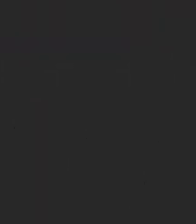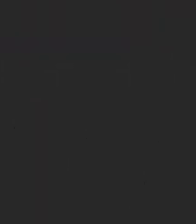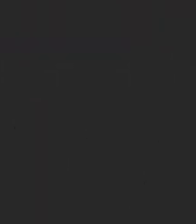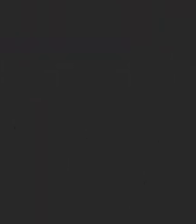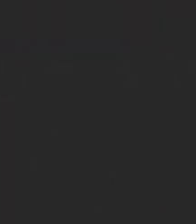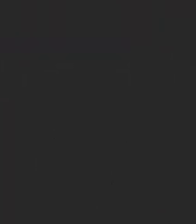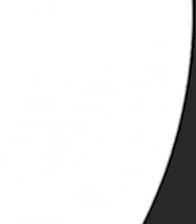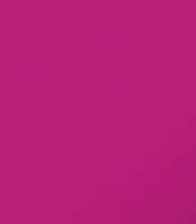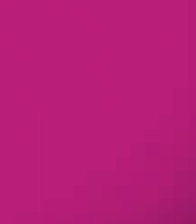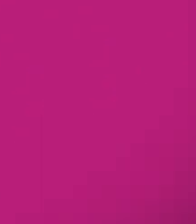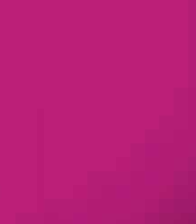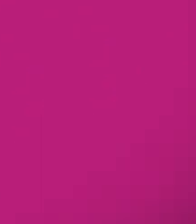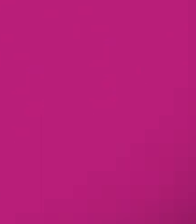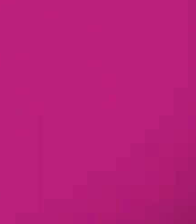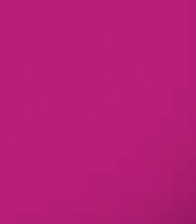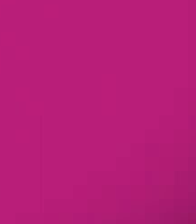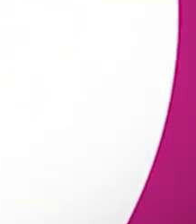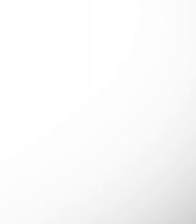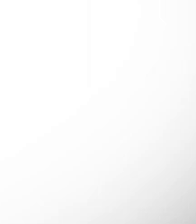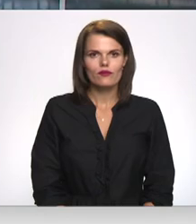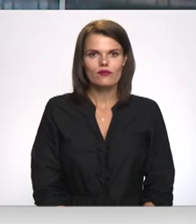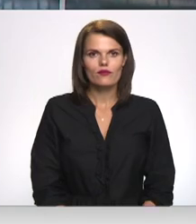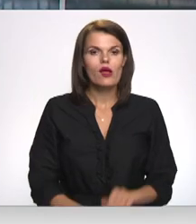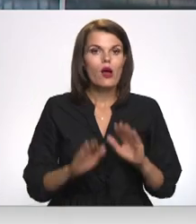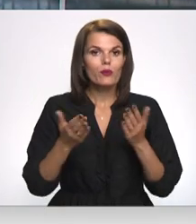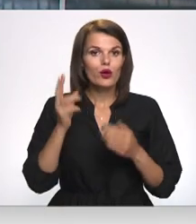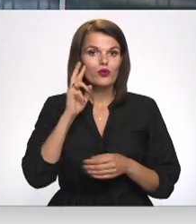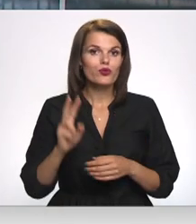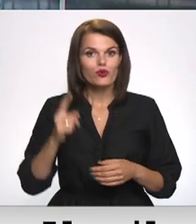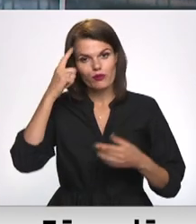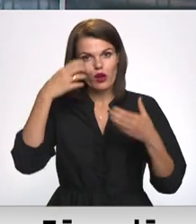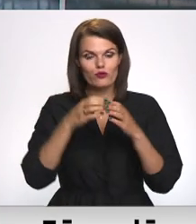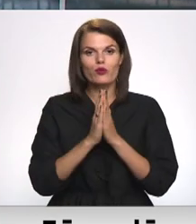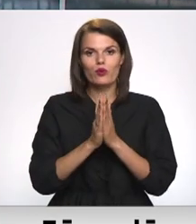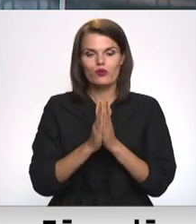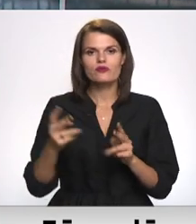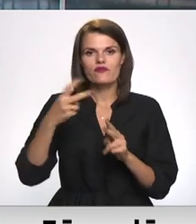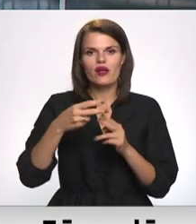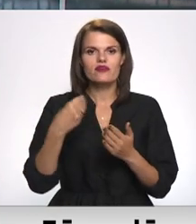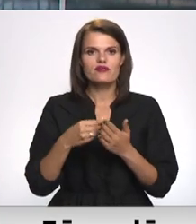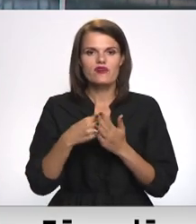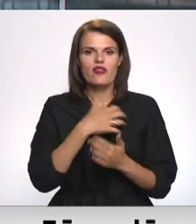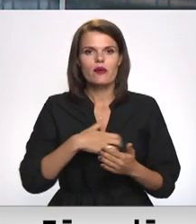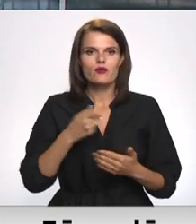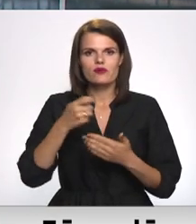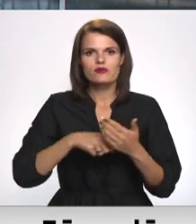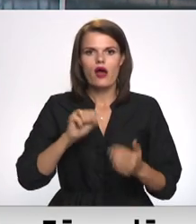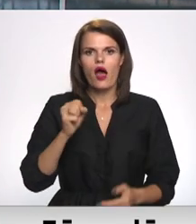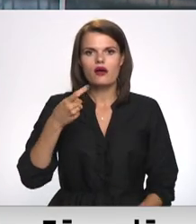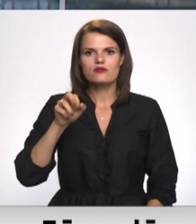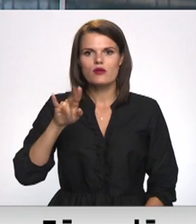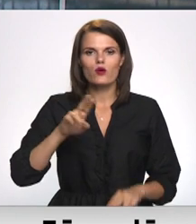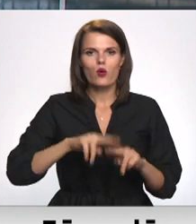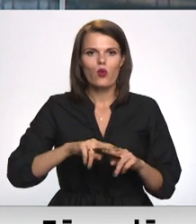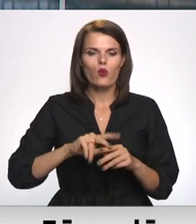Re, viss ēters ir te! Bet Jūrmalas doma lūks vēlreiz izvērtēt nepieciešamību slēgt Asaru un